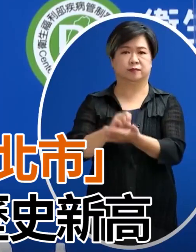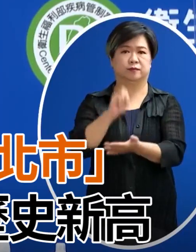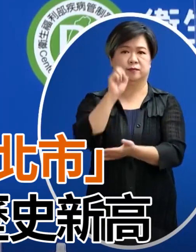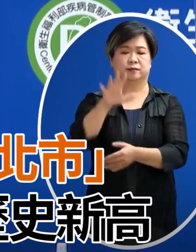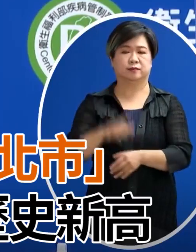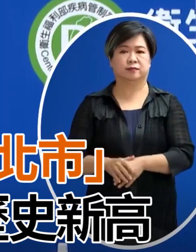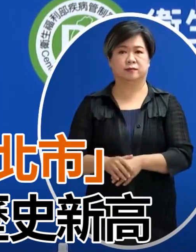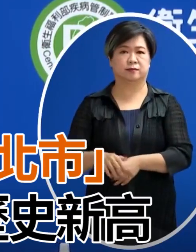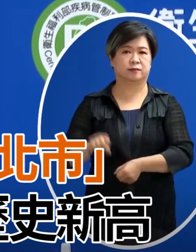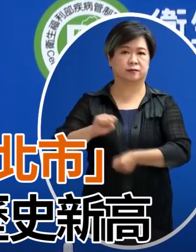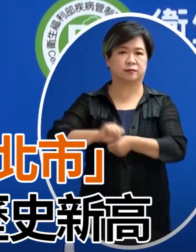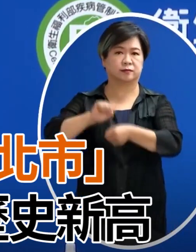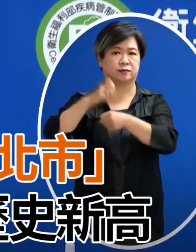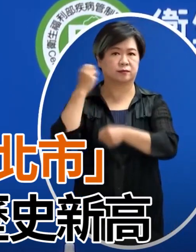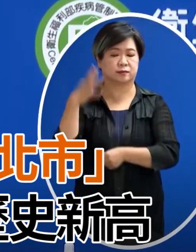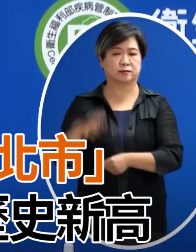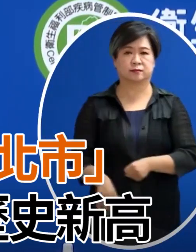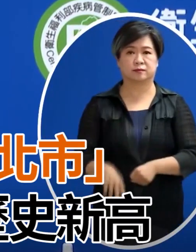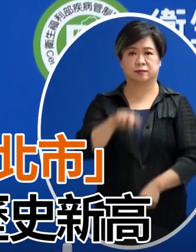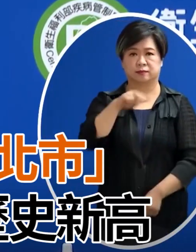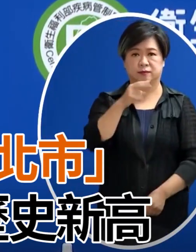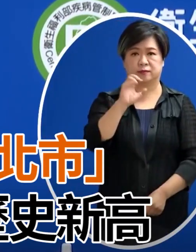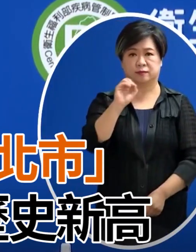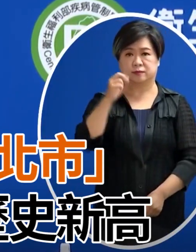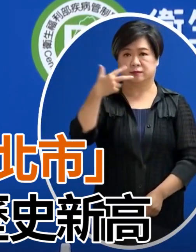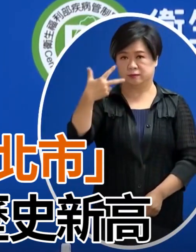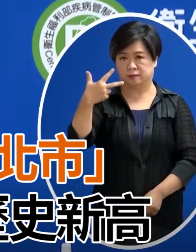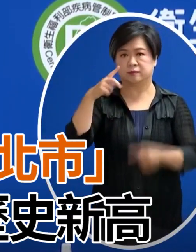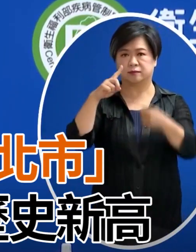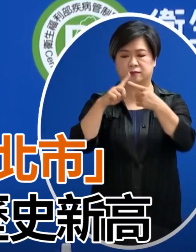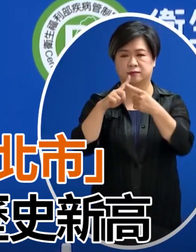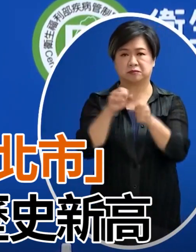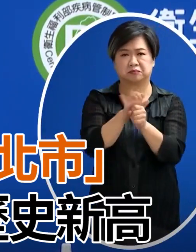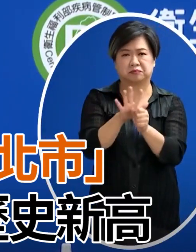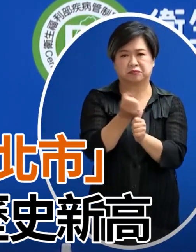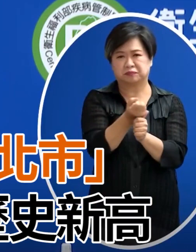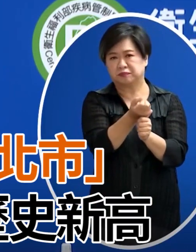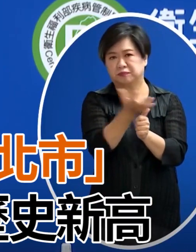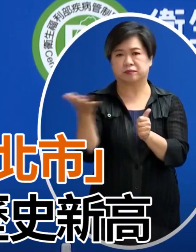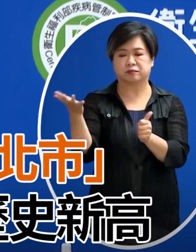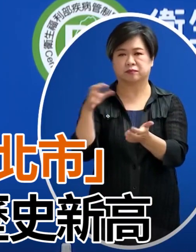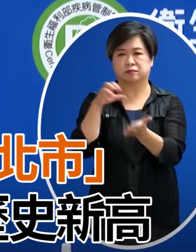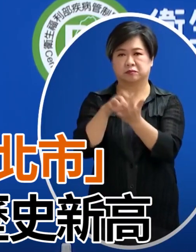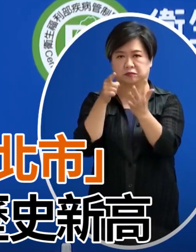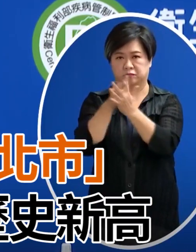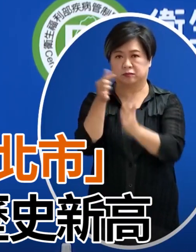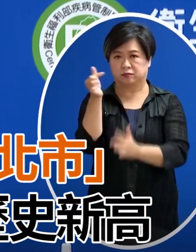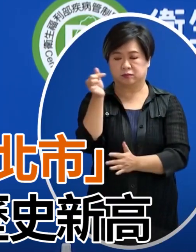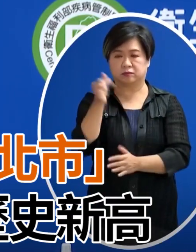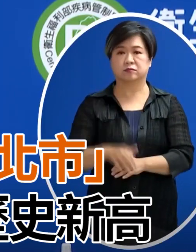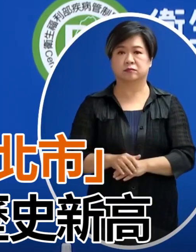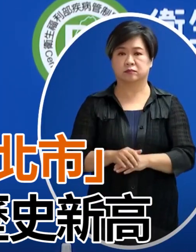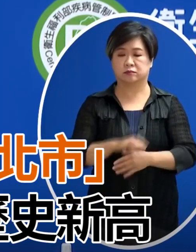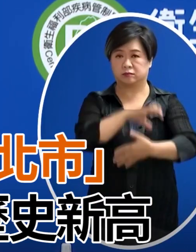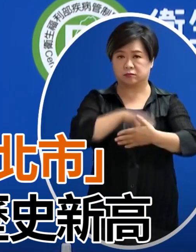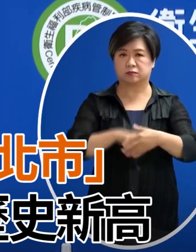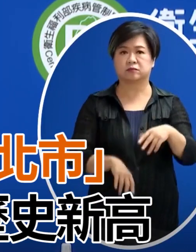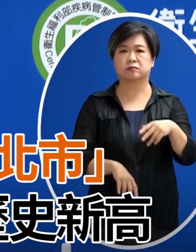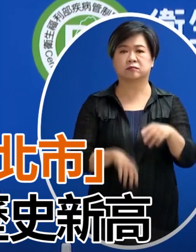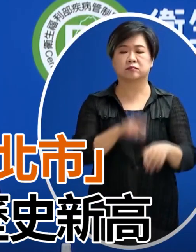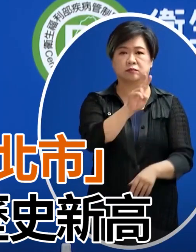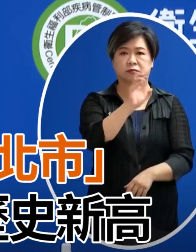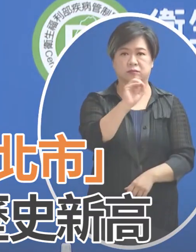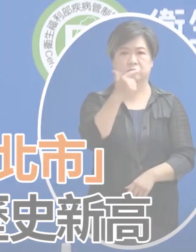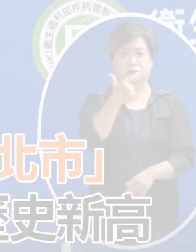我们就新增了207例，好 ，COVID-19 哈确诊的个案206例是本土，一